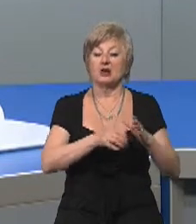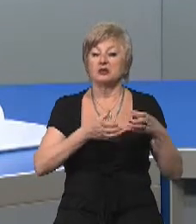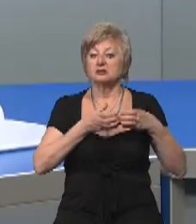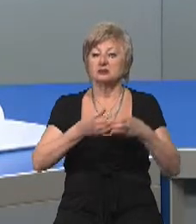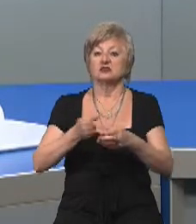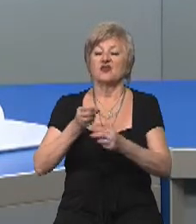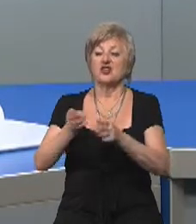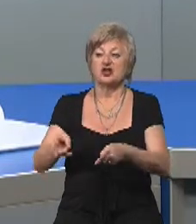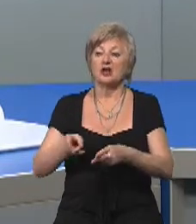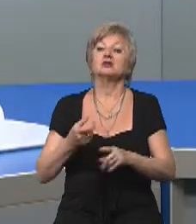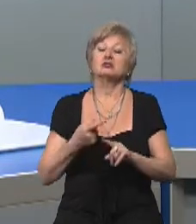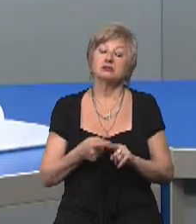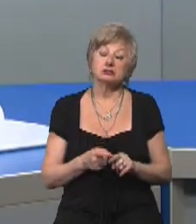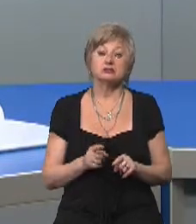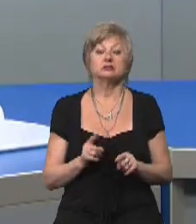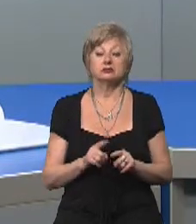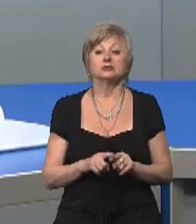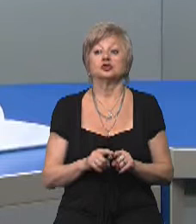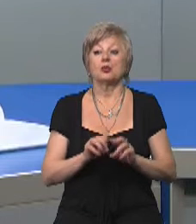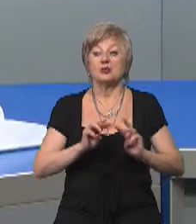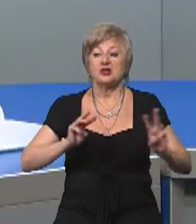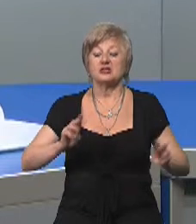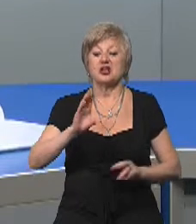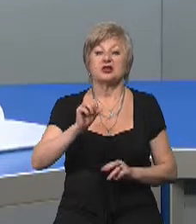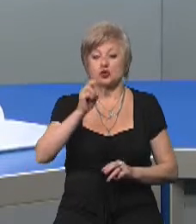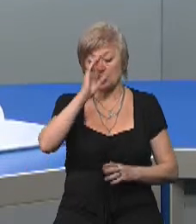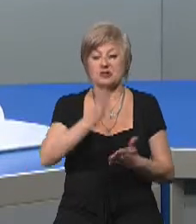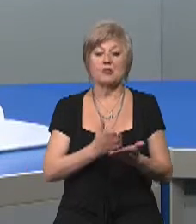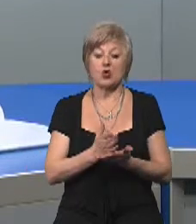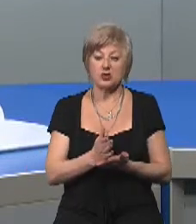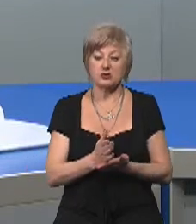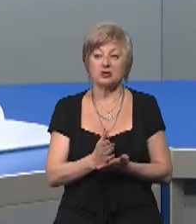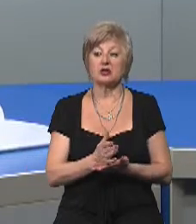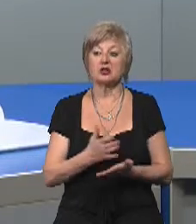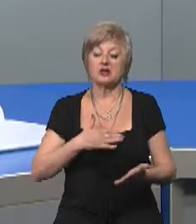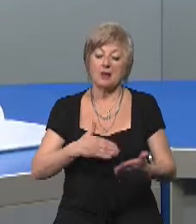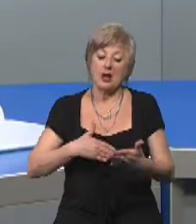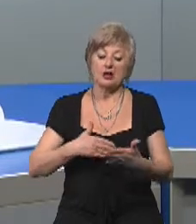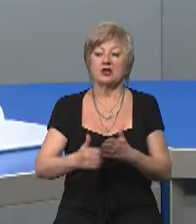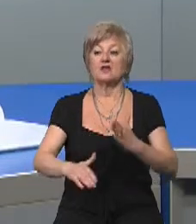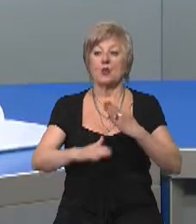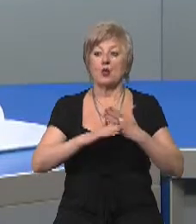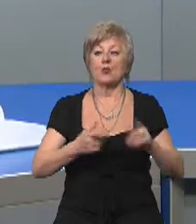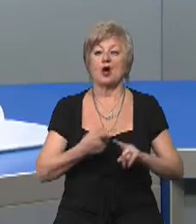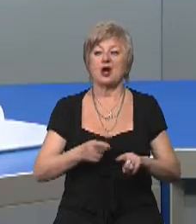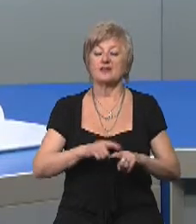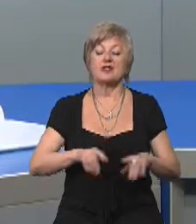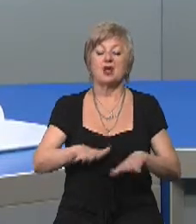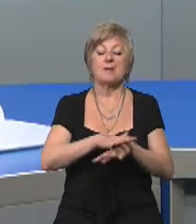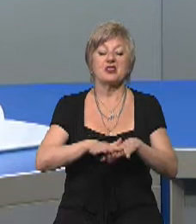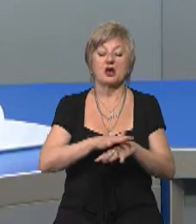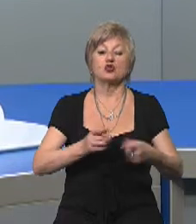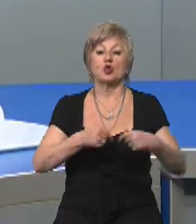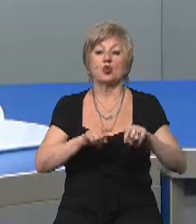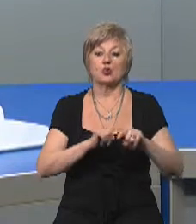які розробляє Міністерство соціальної політики. І дуже активно нам допомагають у цьому міжнародні